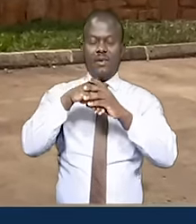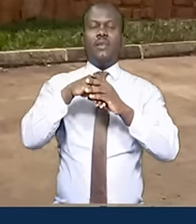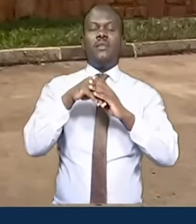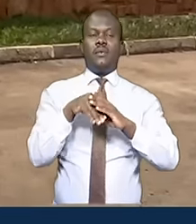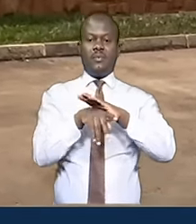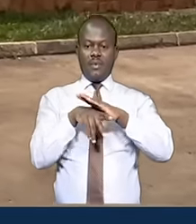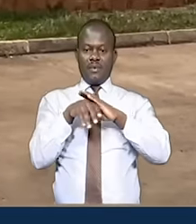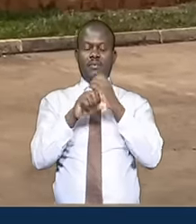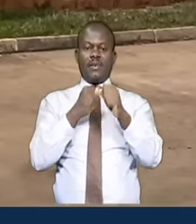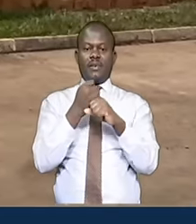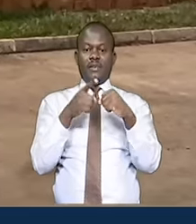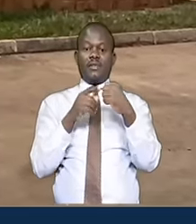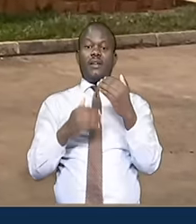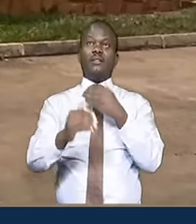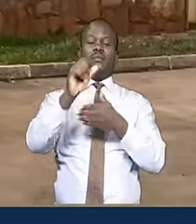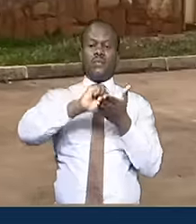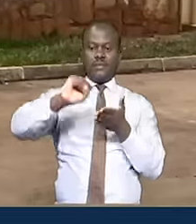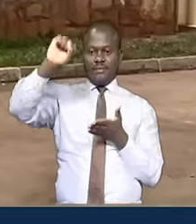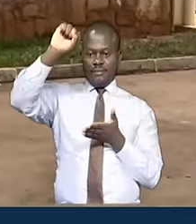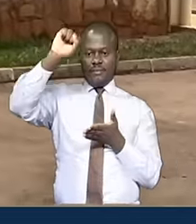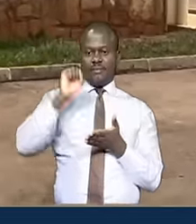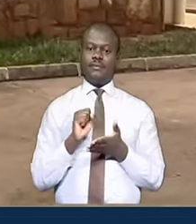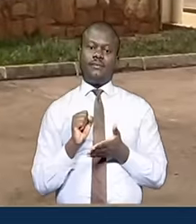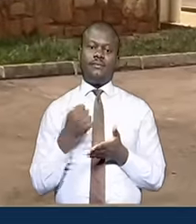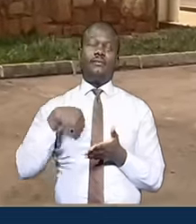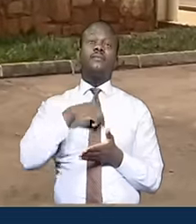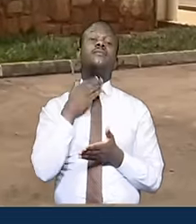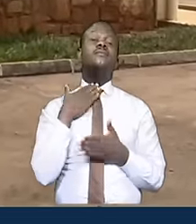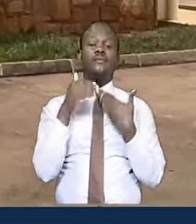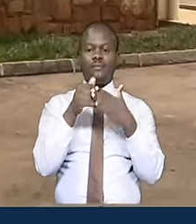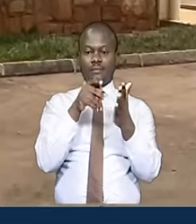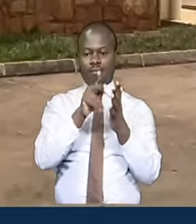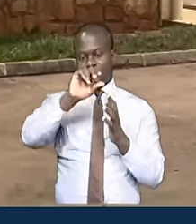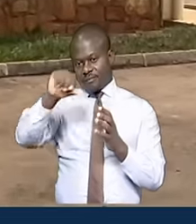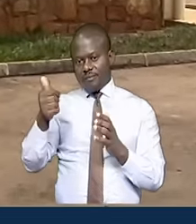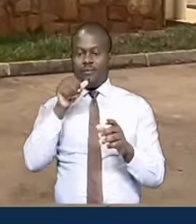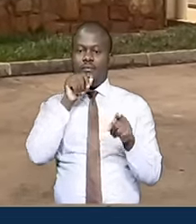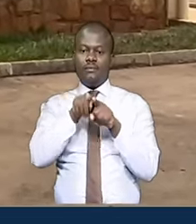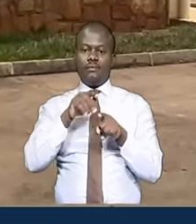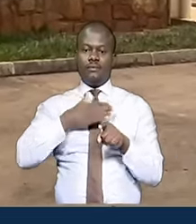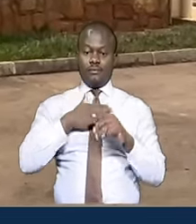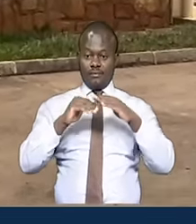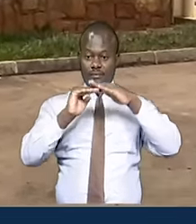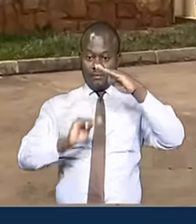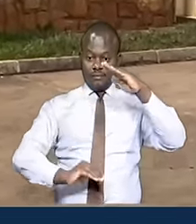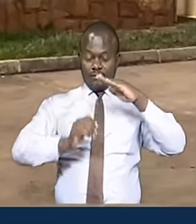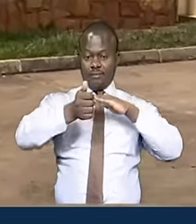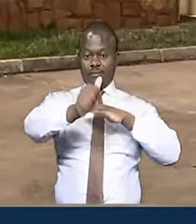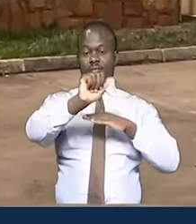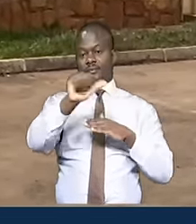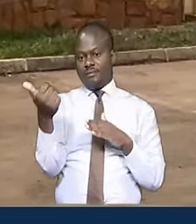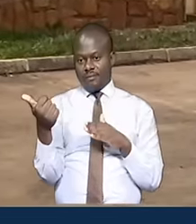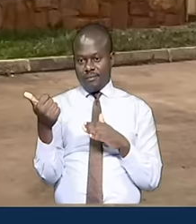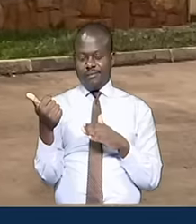amanza agiye mu yisumbuyeho. Nshaka kurihira wundi murumuna wanjye uri hasi, uwo murumuna wanjye wundi,